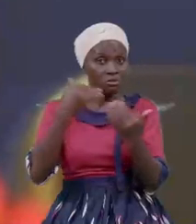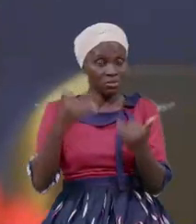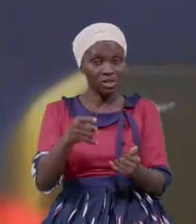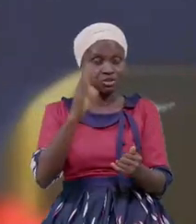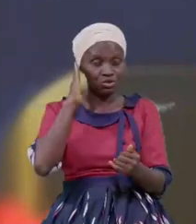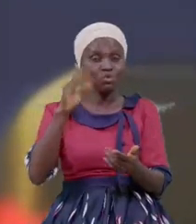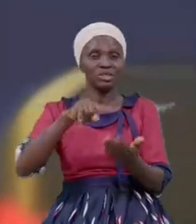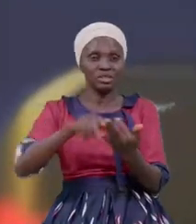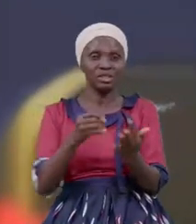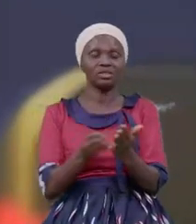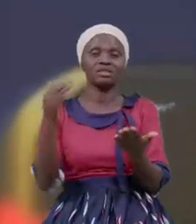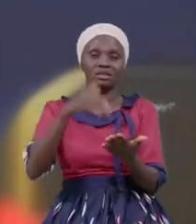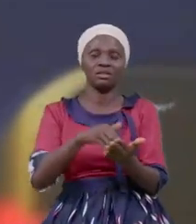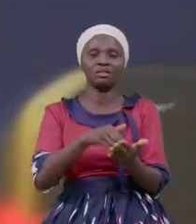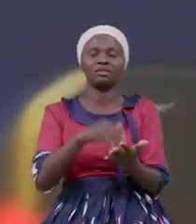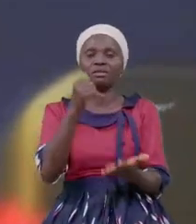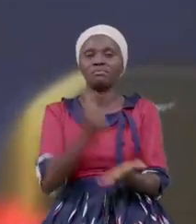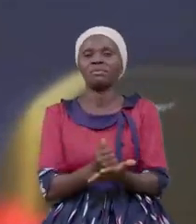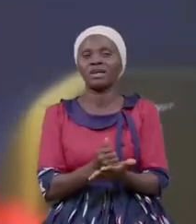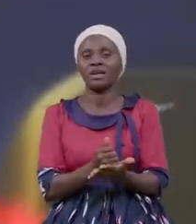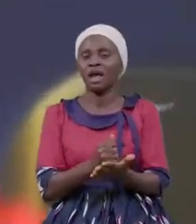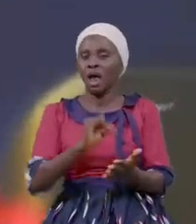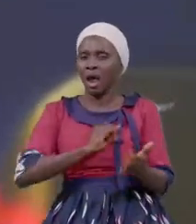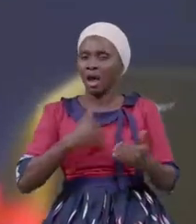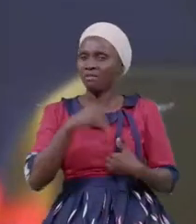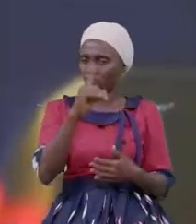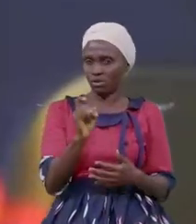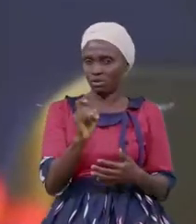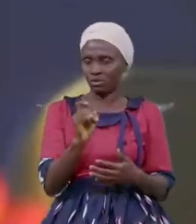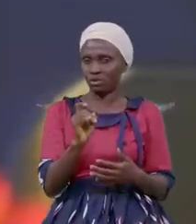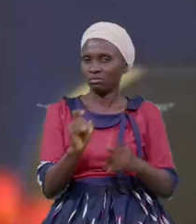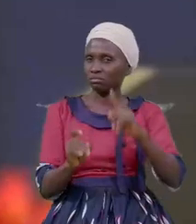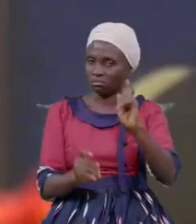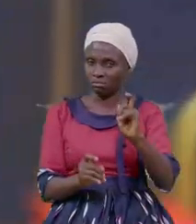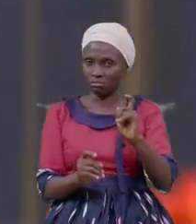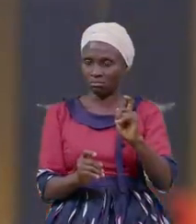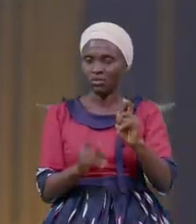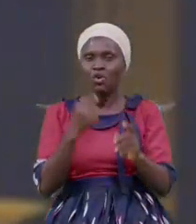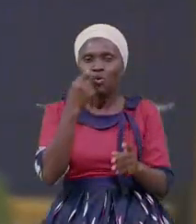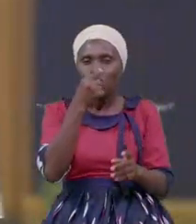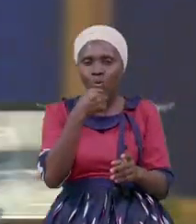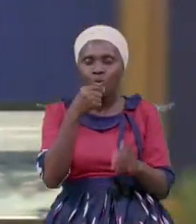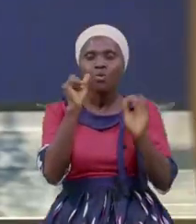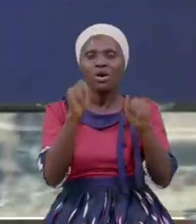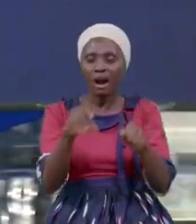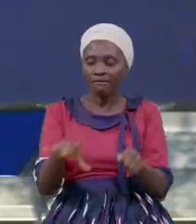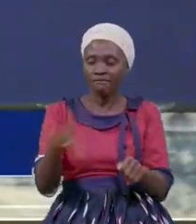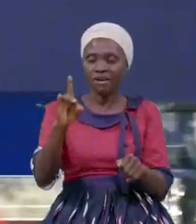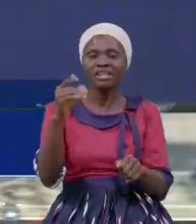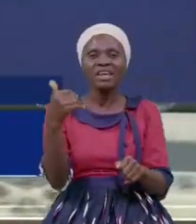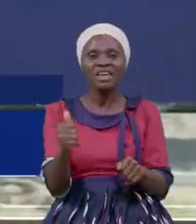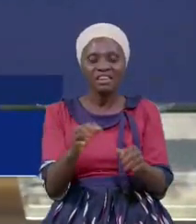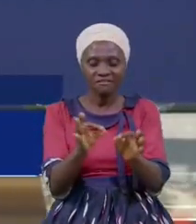1 qui peut trouver une femme vertueuse qui peut trouver une femme